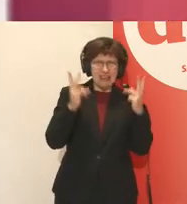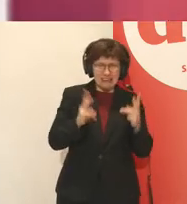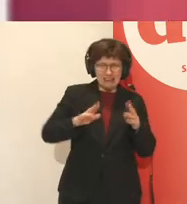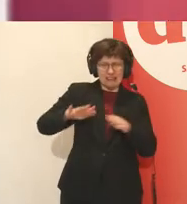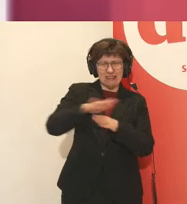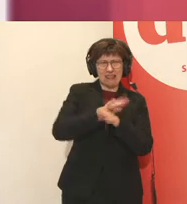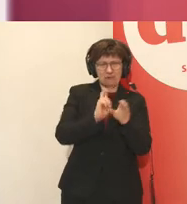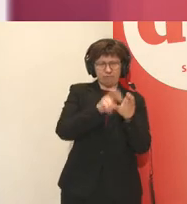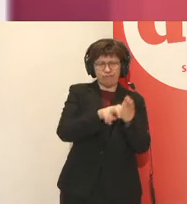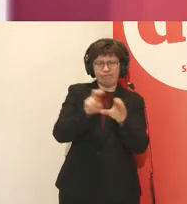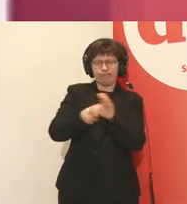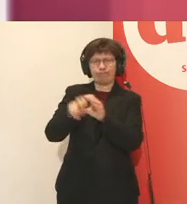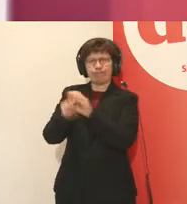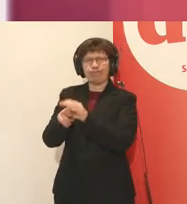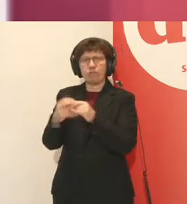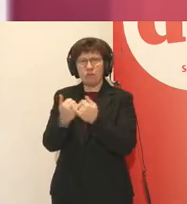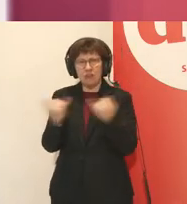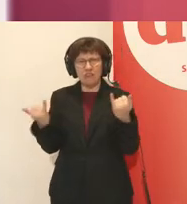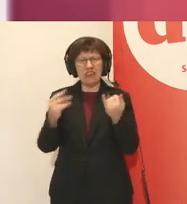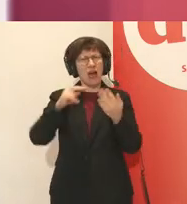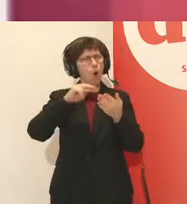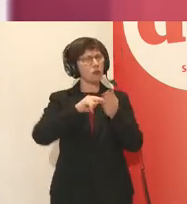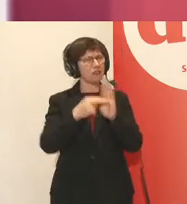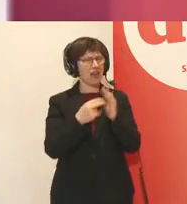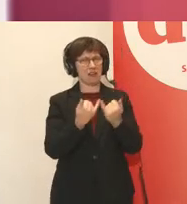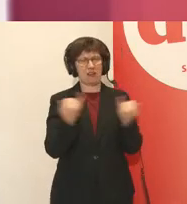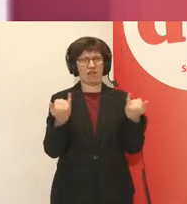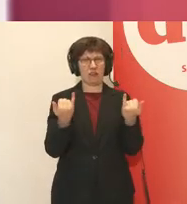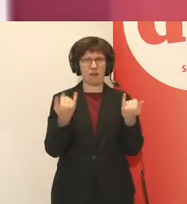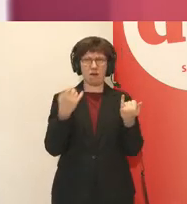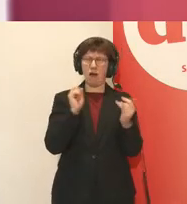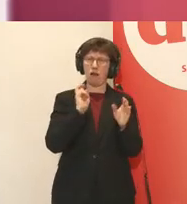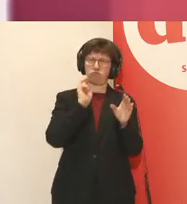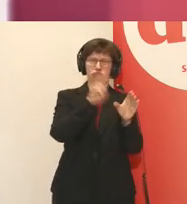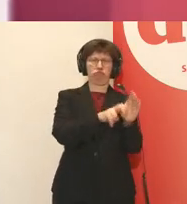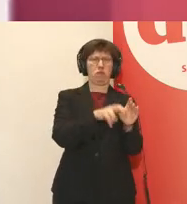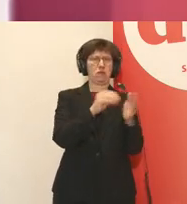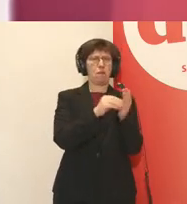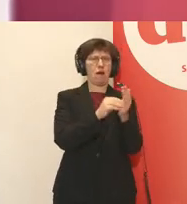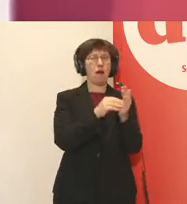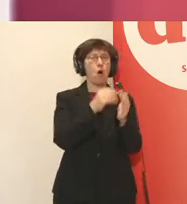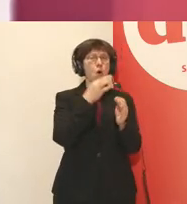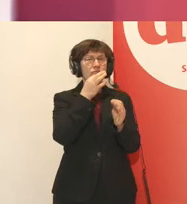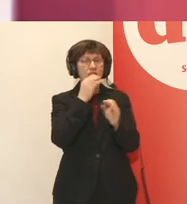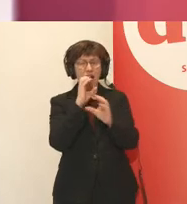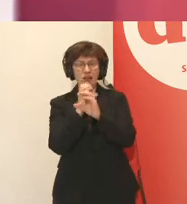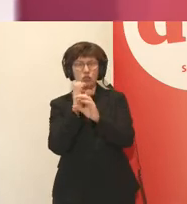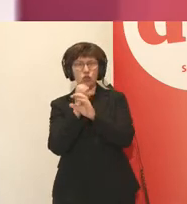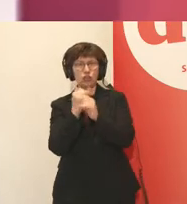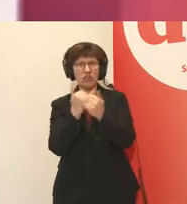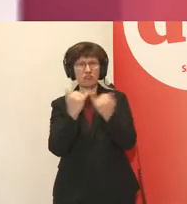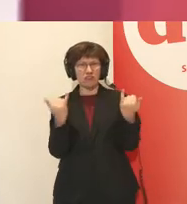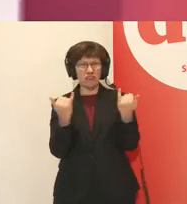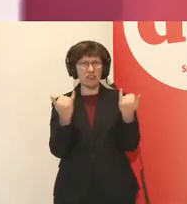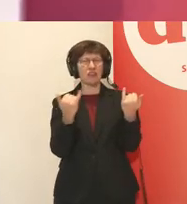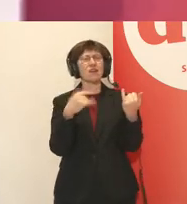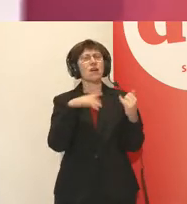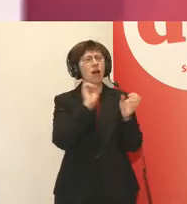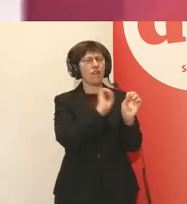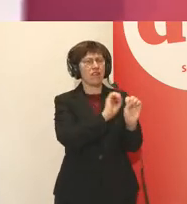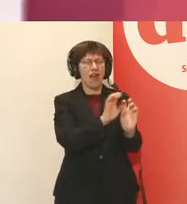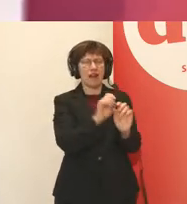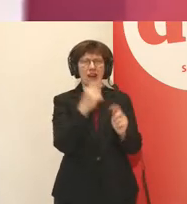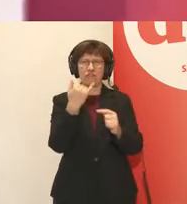session teilzunehmen wie ihr das technisch macht dass ihr teilnehmen könnt wie ihr auch fragen über den chat stellen könnt da kommen wir überall noch